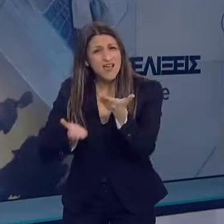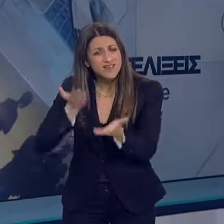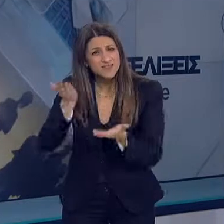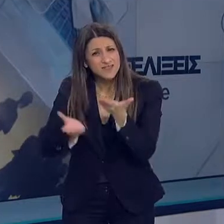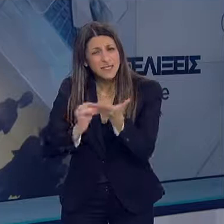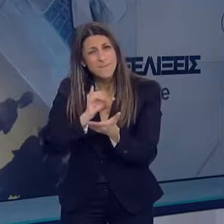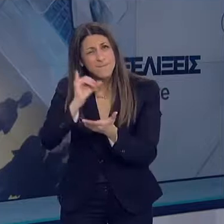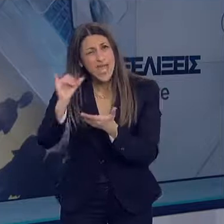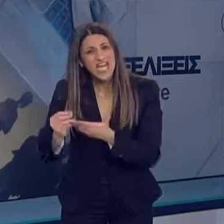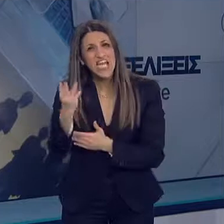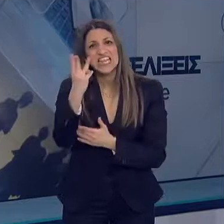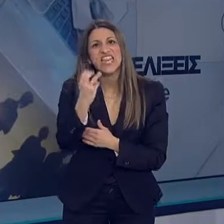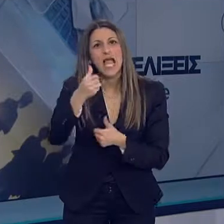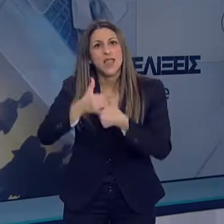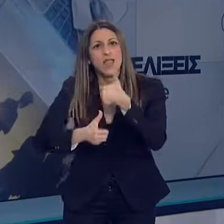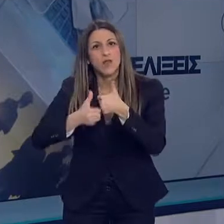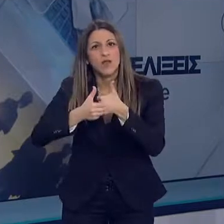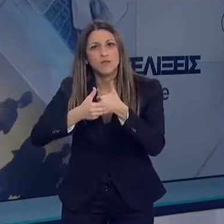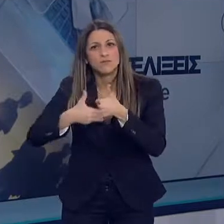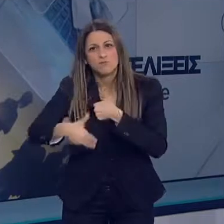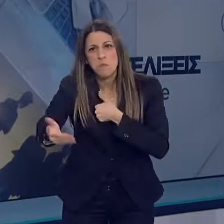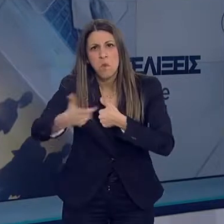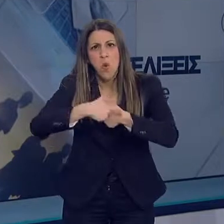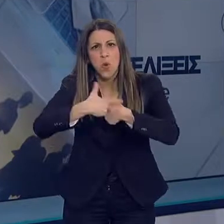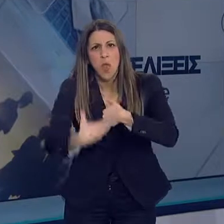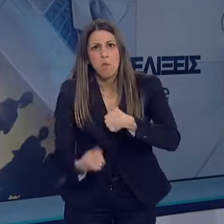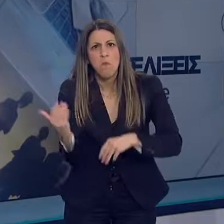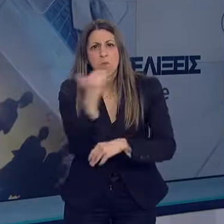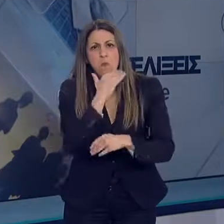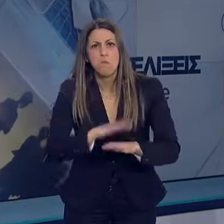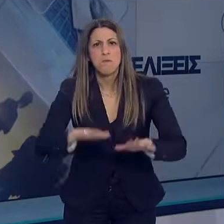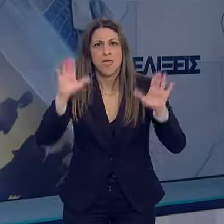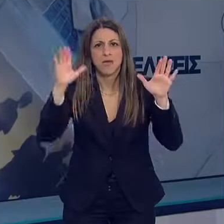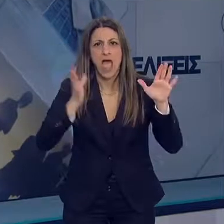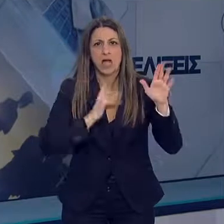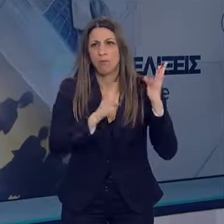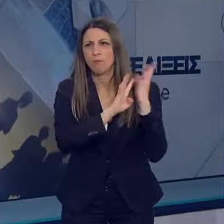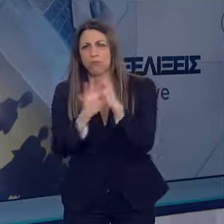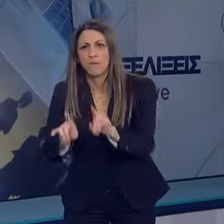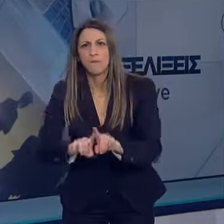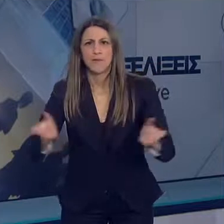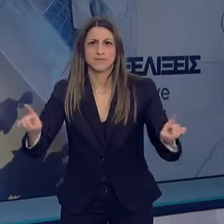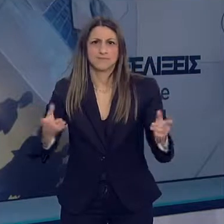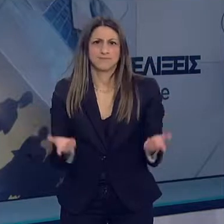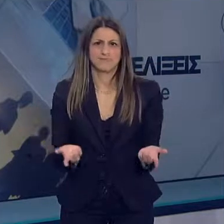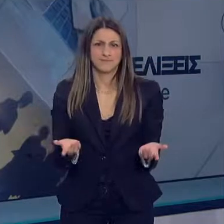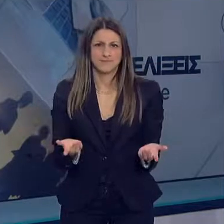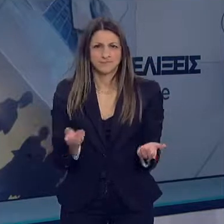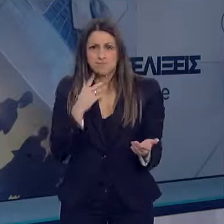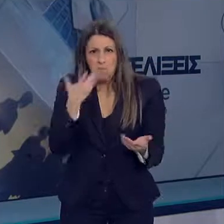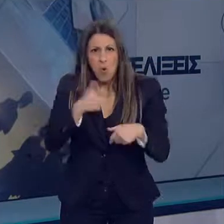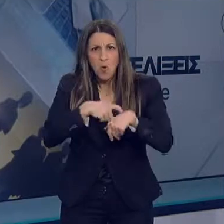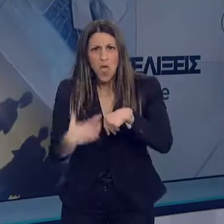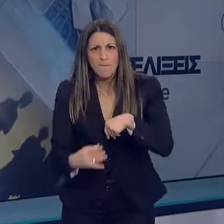δηλώσεων είναι η 30η Ιουνίου. Συνεπώς δεν υπάρχει κανένας λόγος βιασύνης και συνωστισμών. Ας περιφρουρήσουμε με τον καλύτερο δυνατό